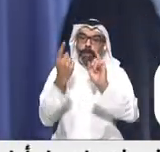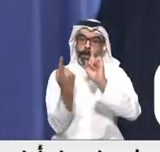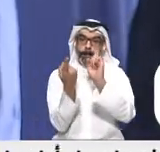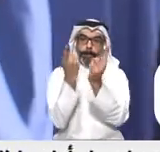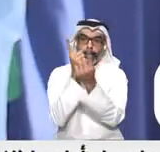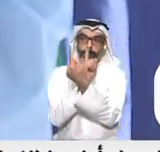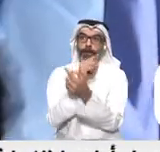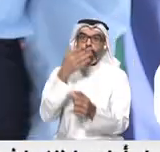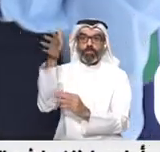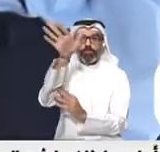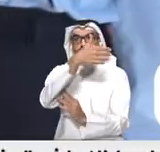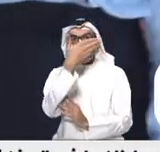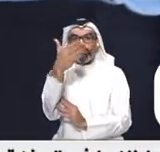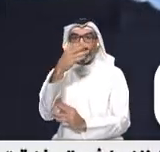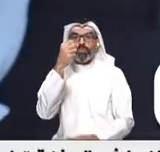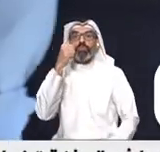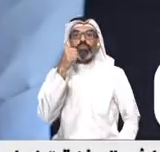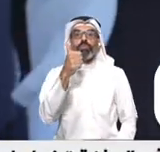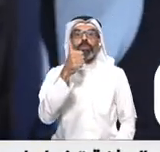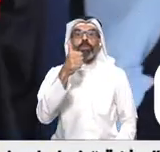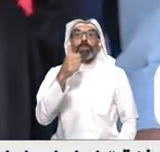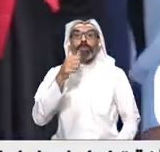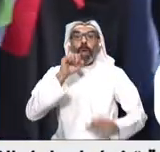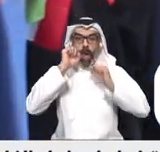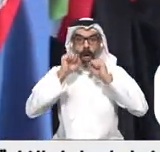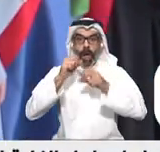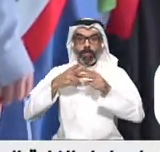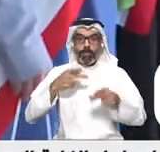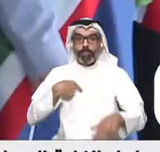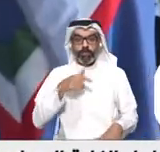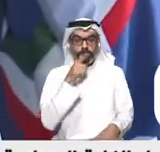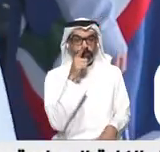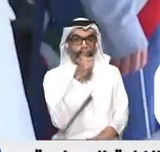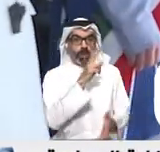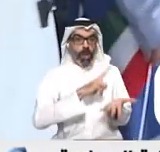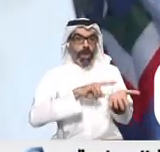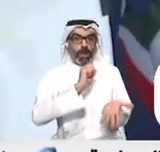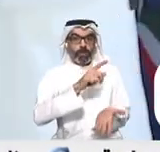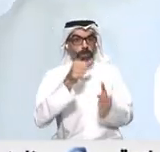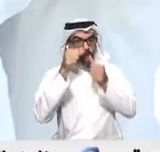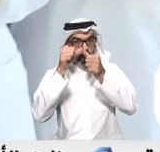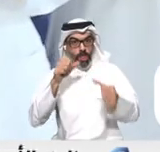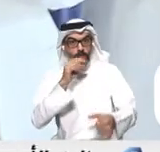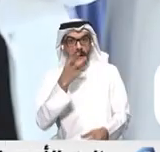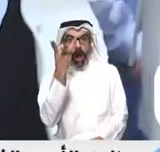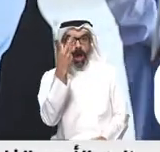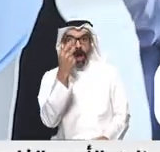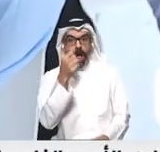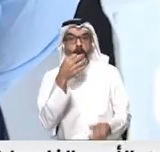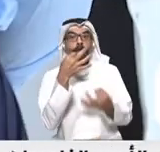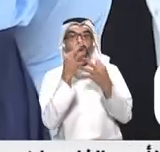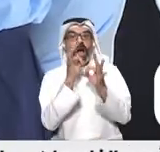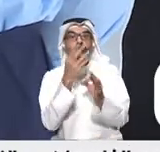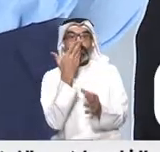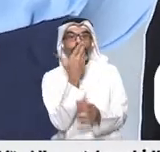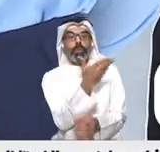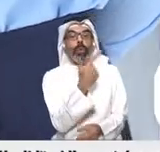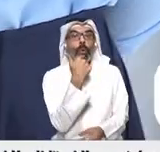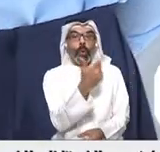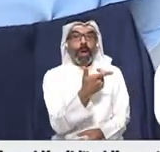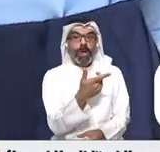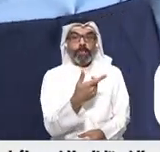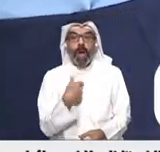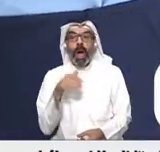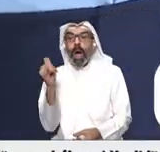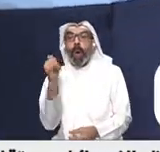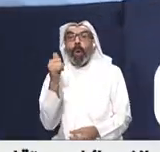رسالة للهيئة الإدارية والتعليمية بتذكيرهم برقم الطوارئ 112 ورقم الواتساب